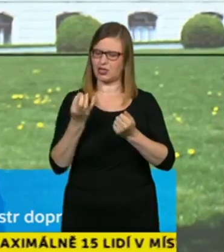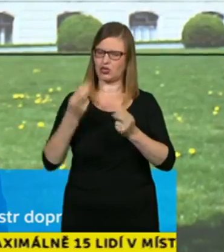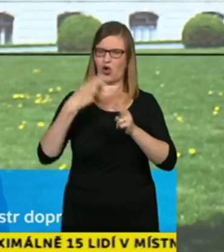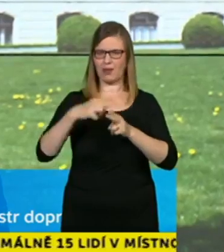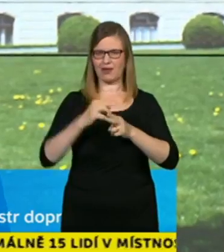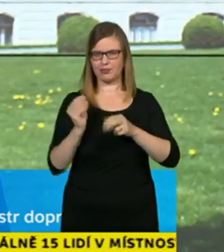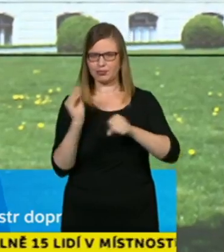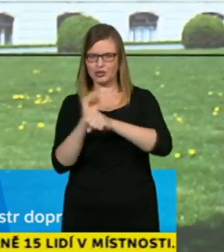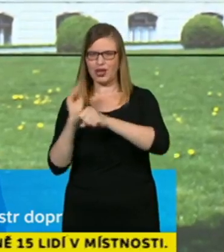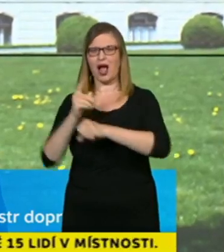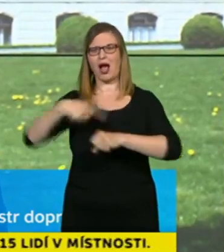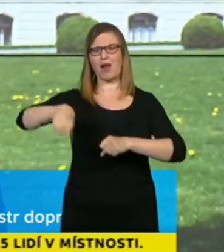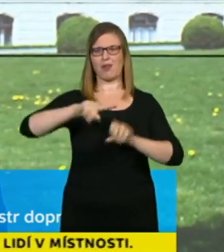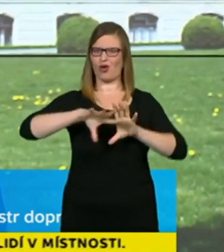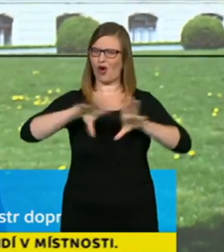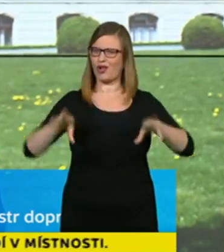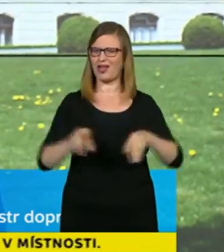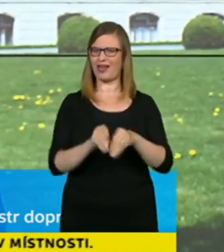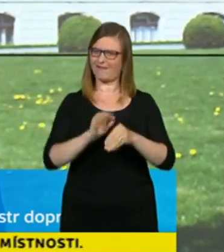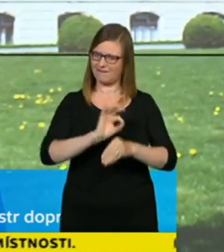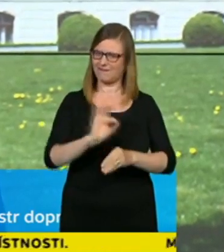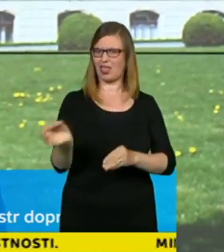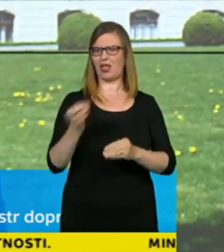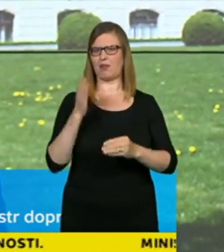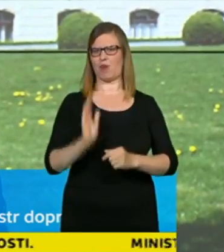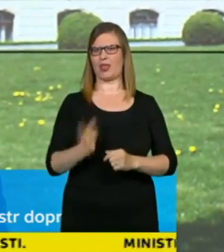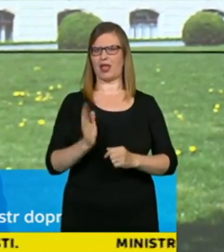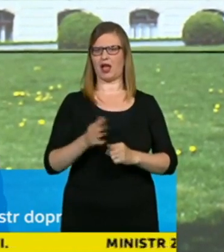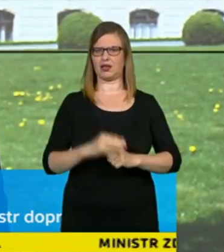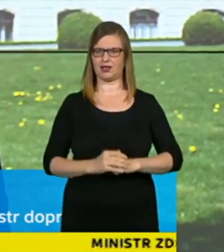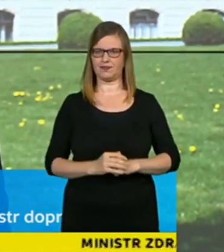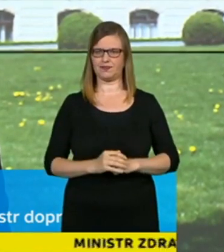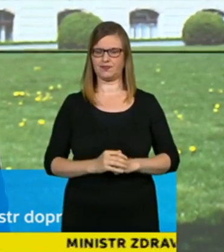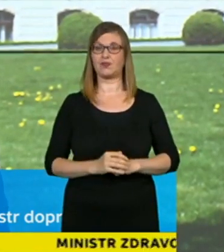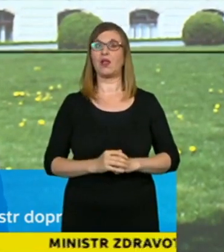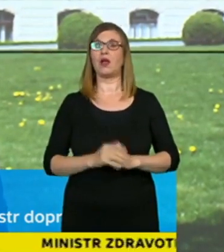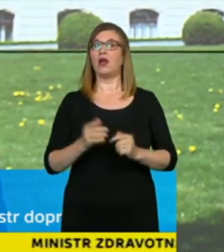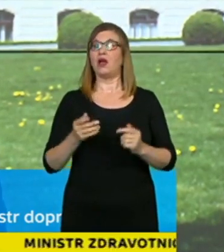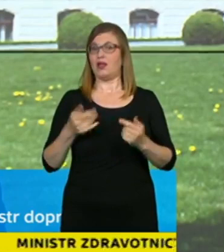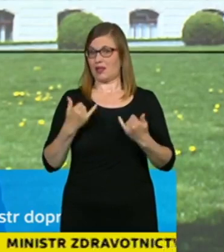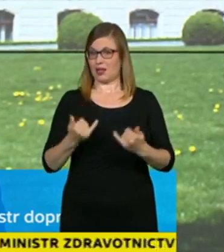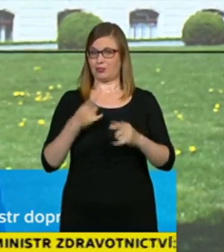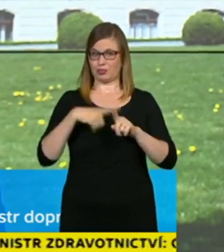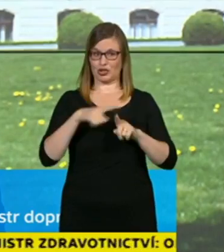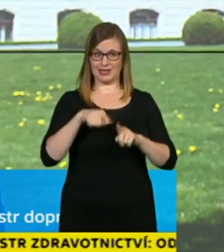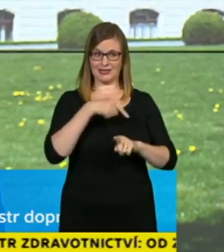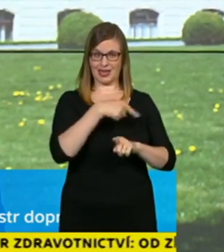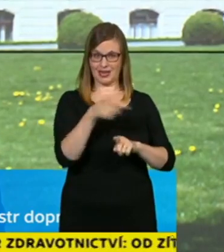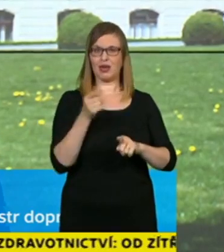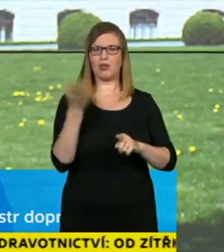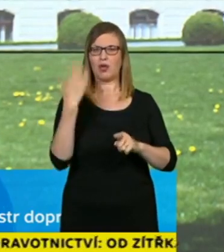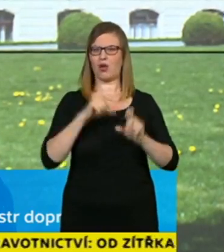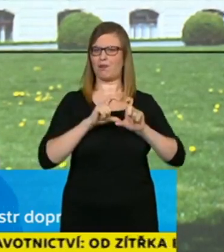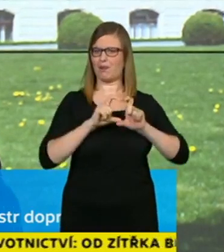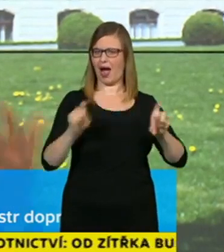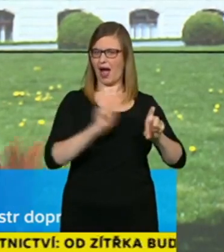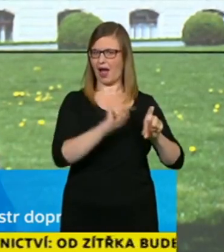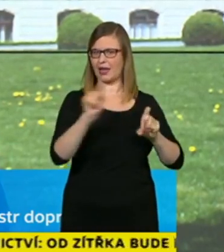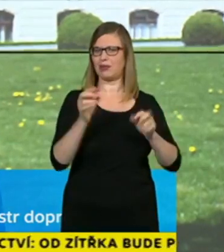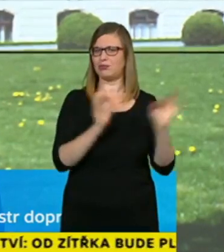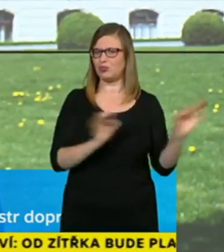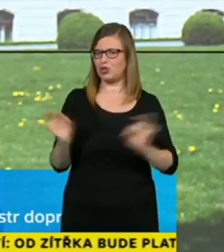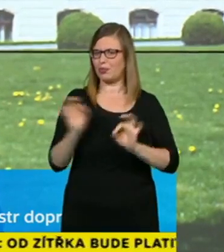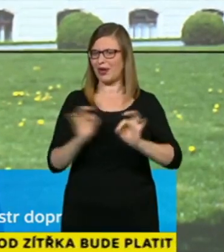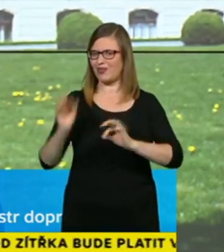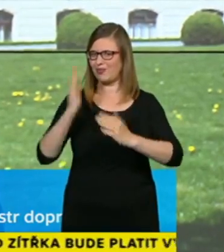banka od března tohoto roku připravila celou sadu programů právě pro rodinné firmy, a proto